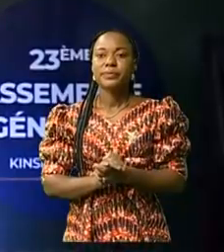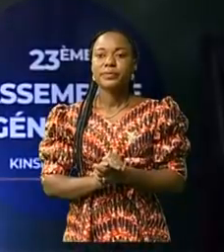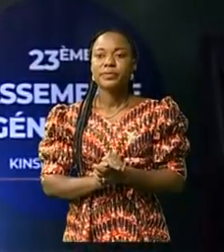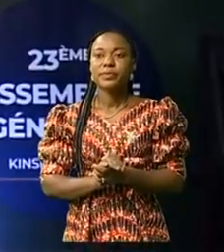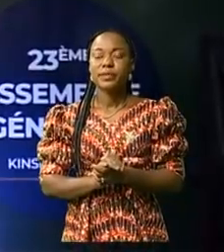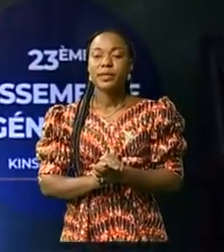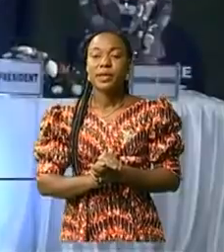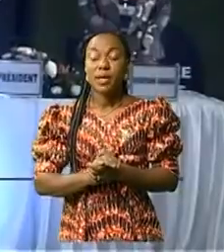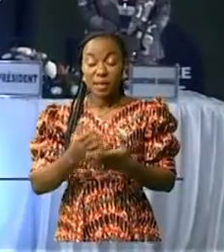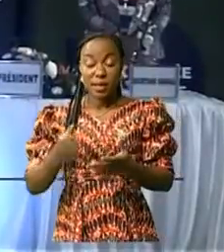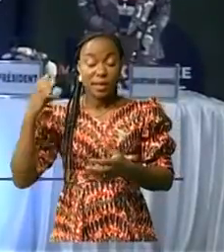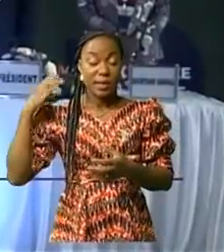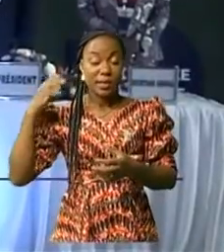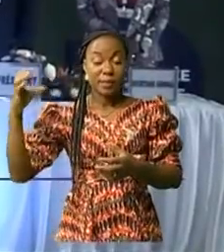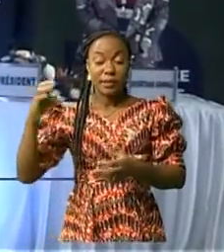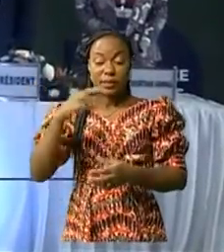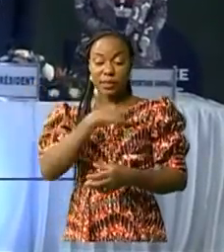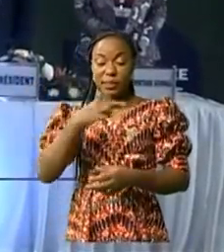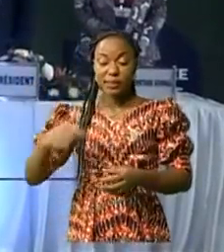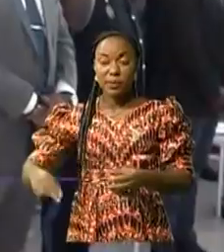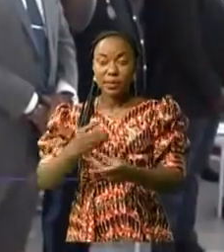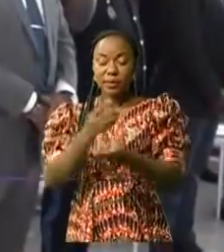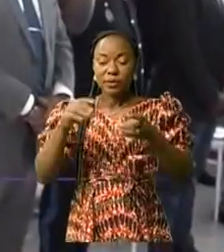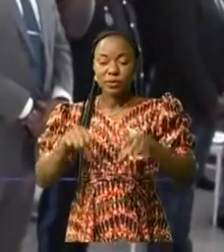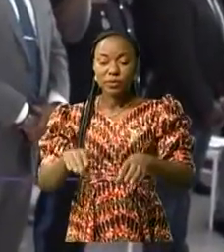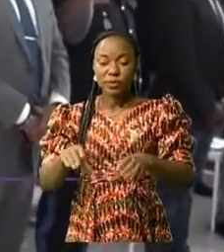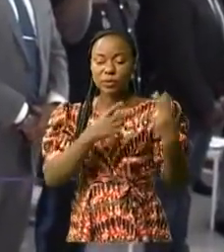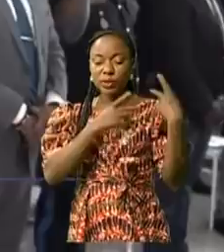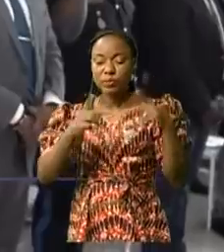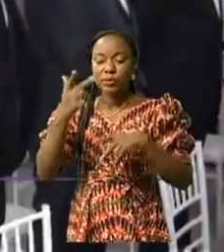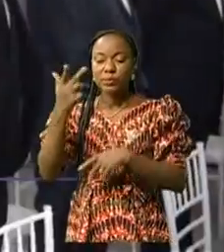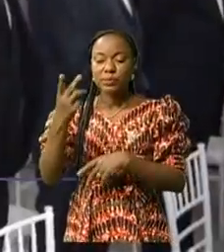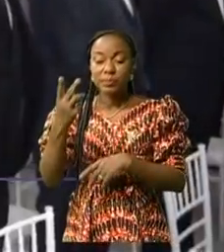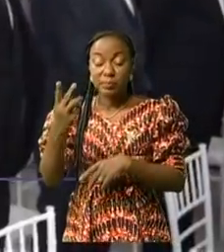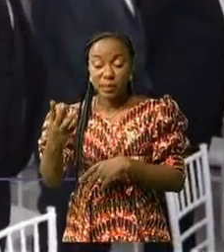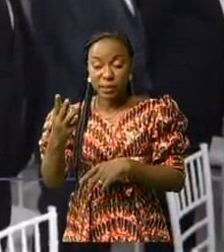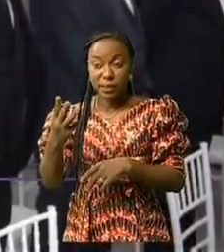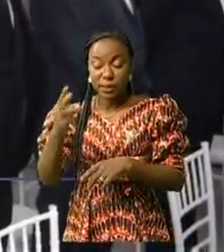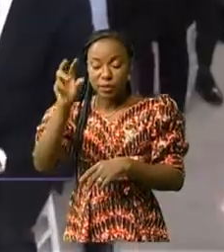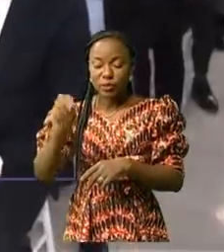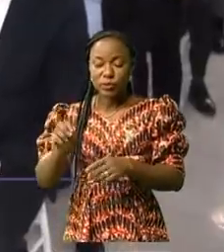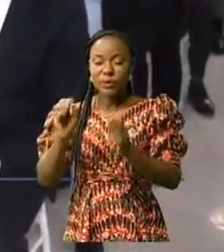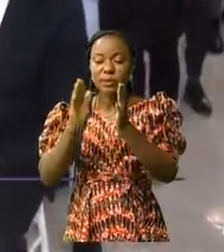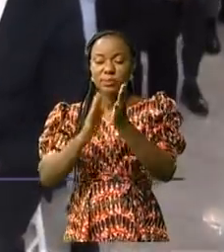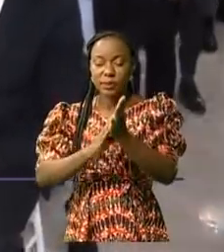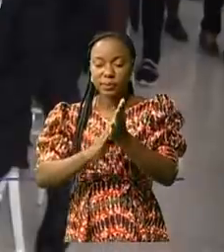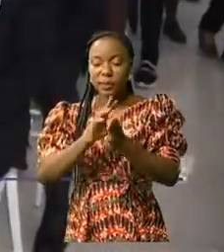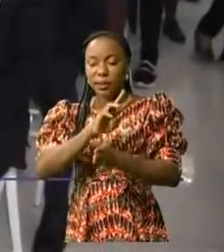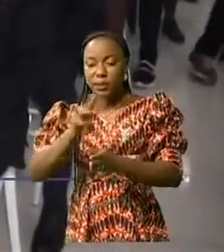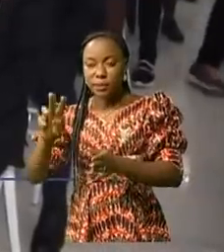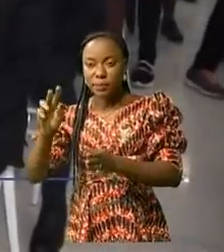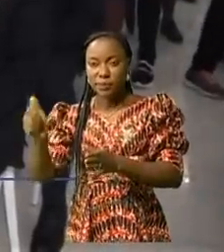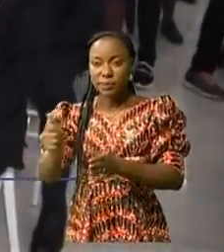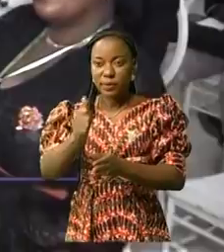capitale de la république démocratique du congo vibrer désormais depuis ce mercredi 30 septembre et ce jusqu'au 2 octobre 2021 au